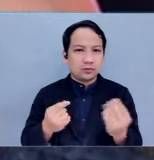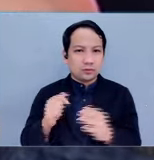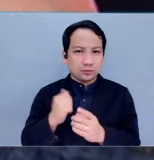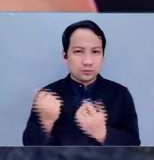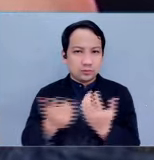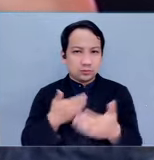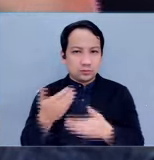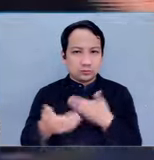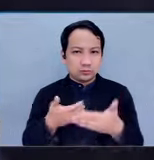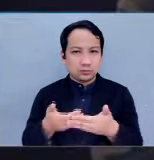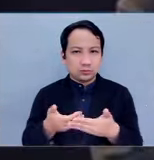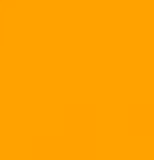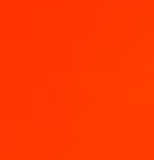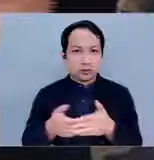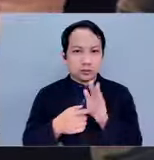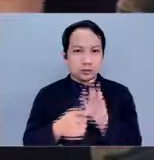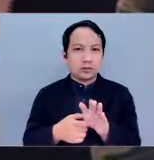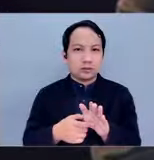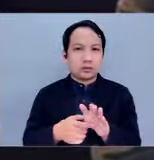sa serye.